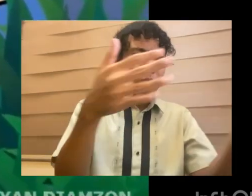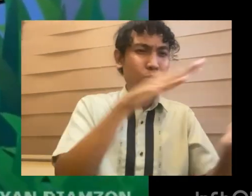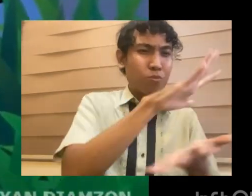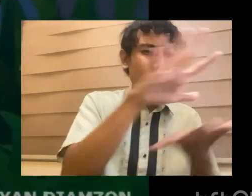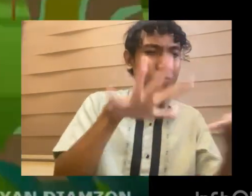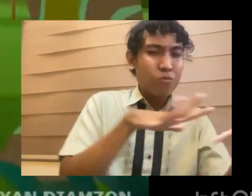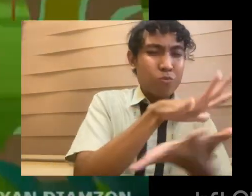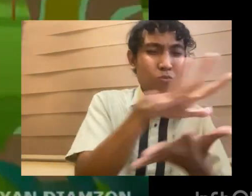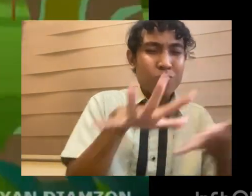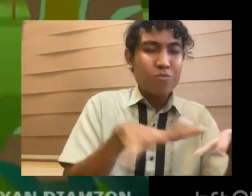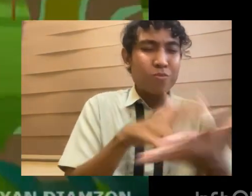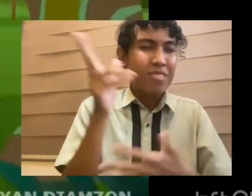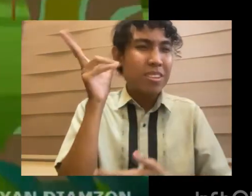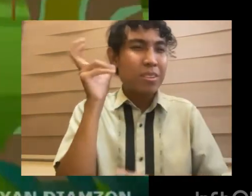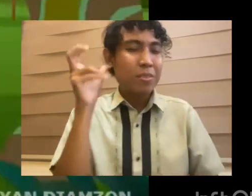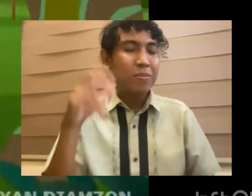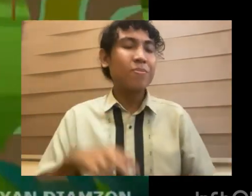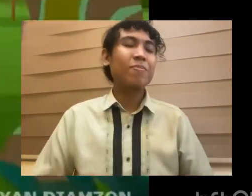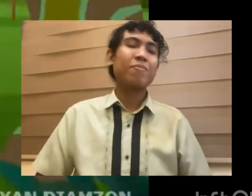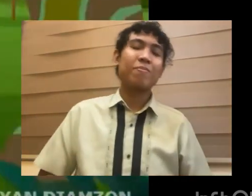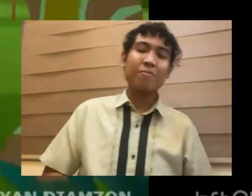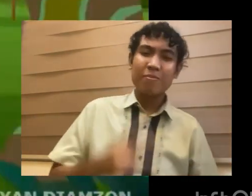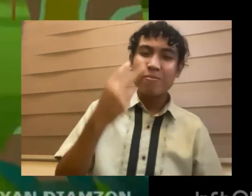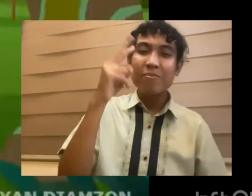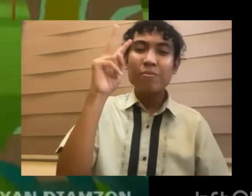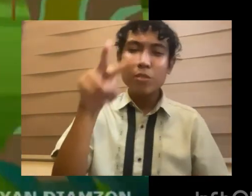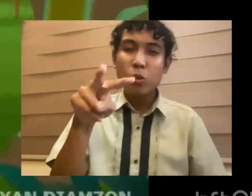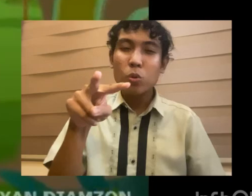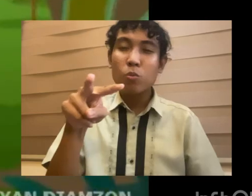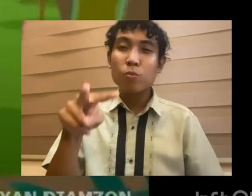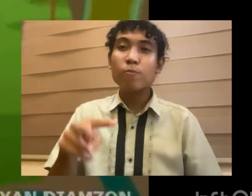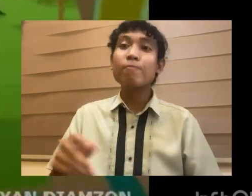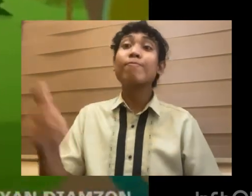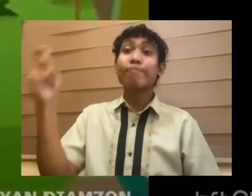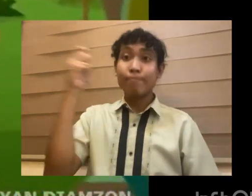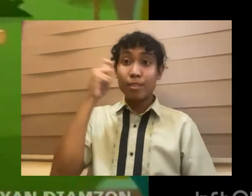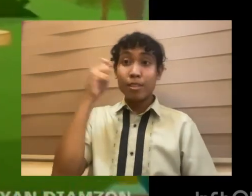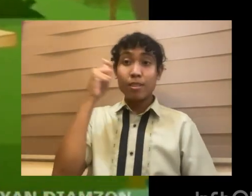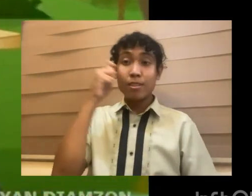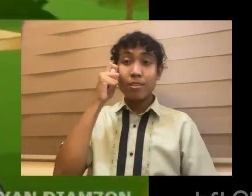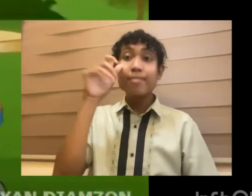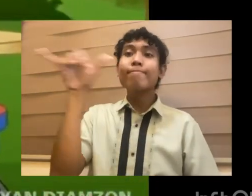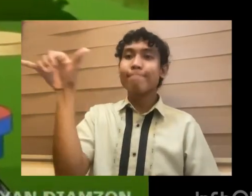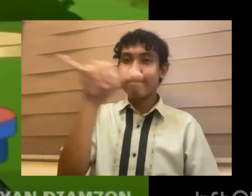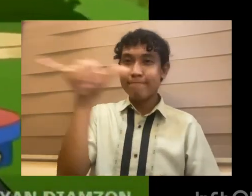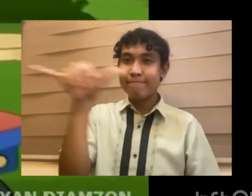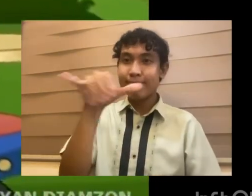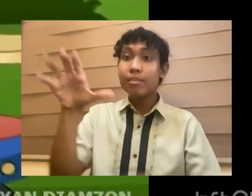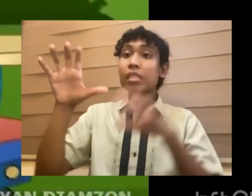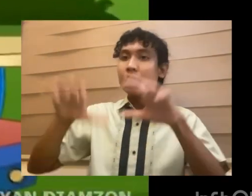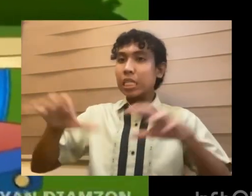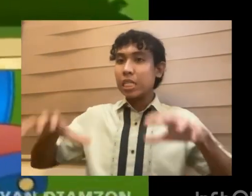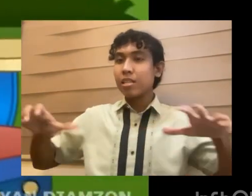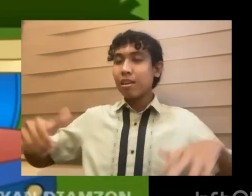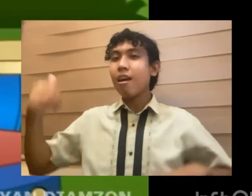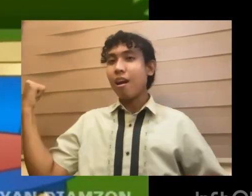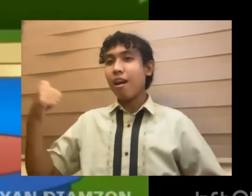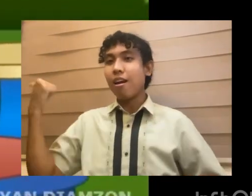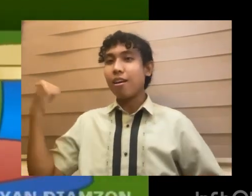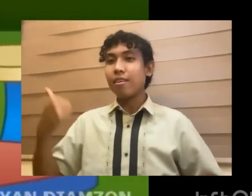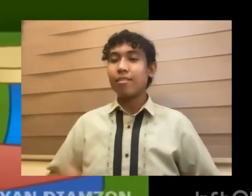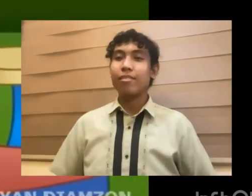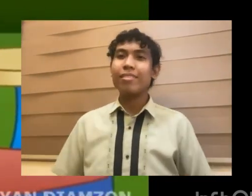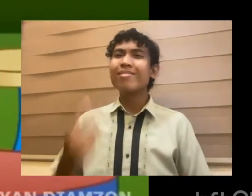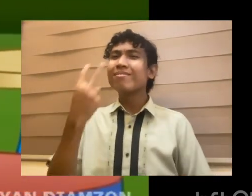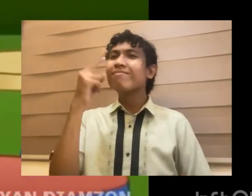tugtugan sa sapa. Balang araw ay makikita nilang walang ipinag-iba si Titoy sa kanila. At mahanap din nila ang